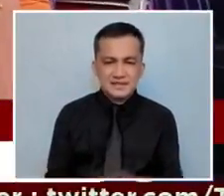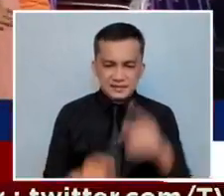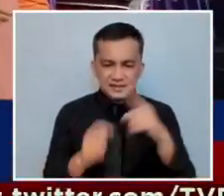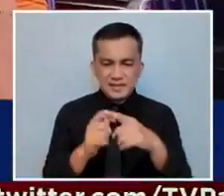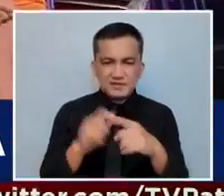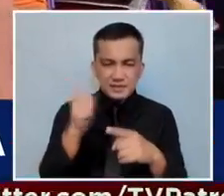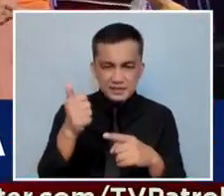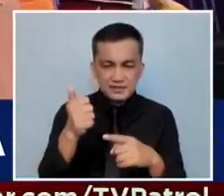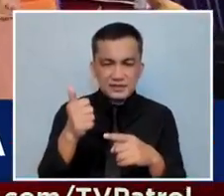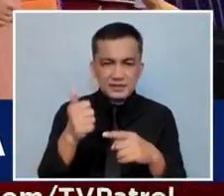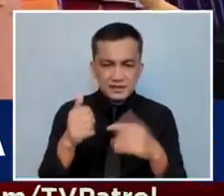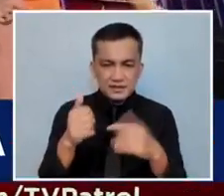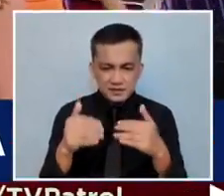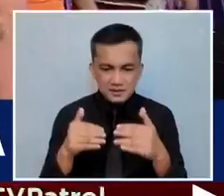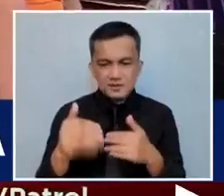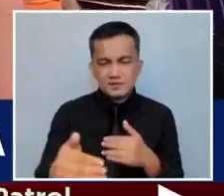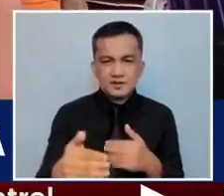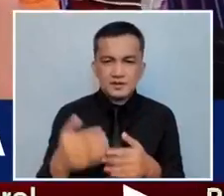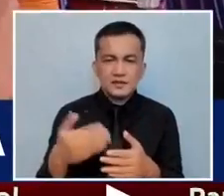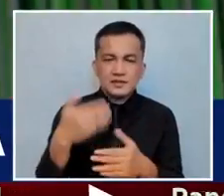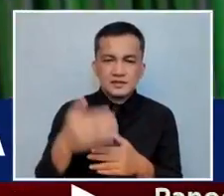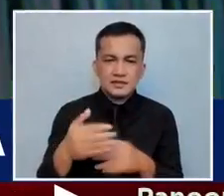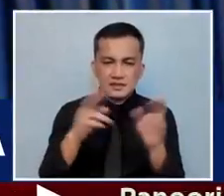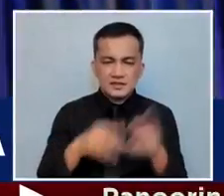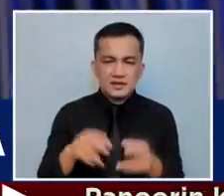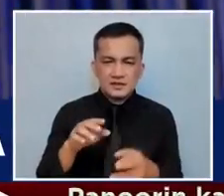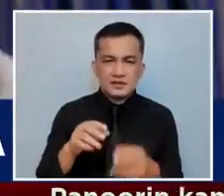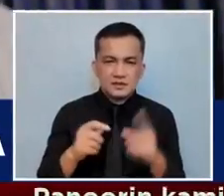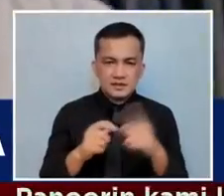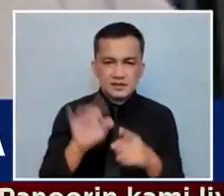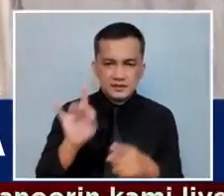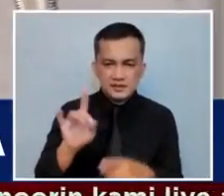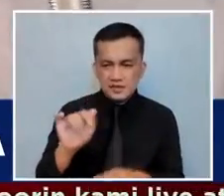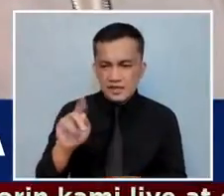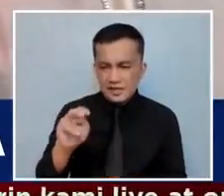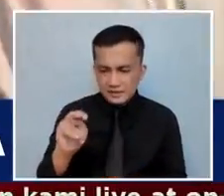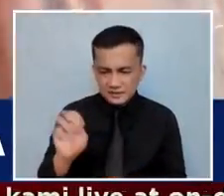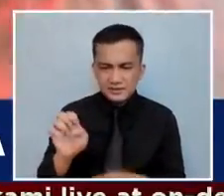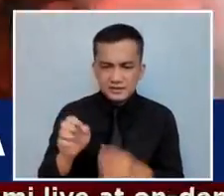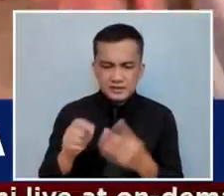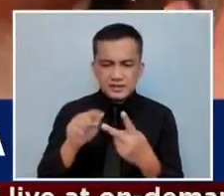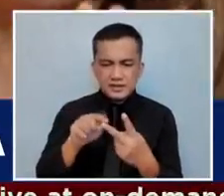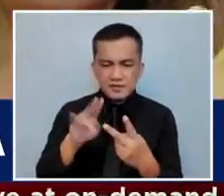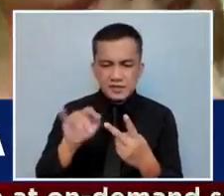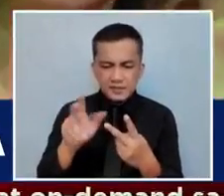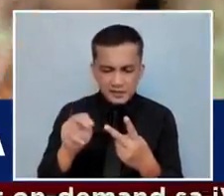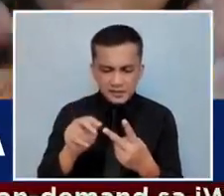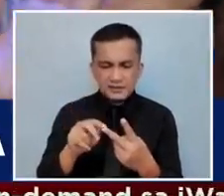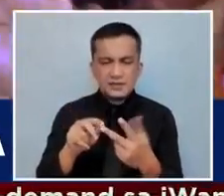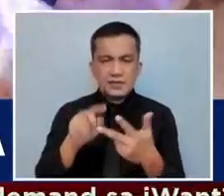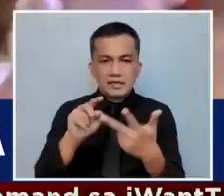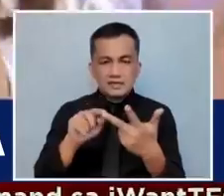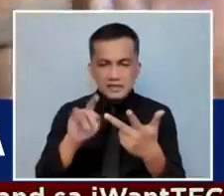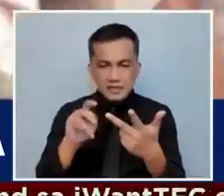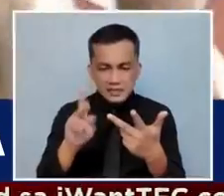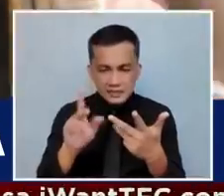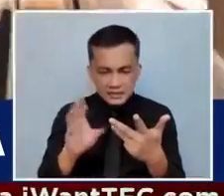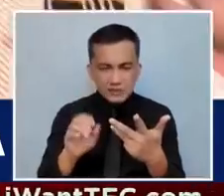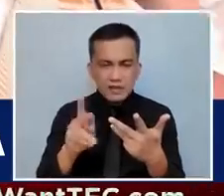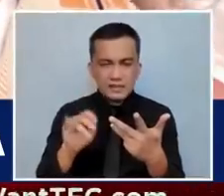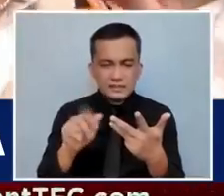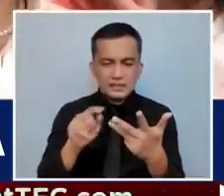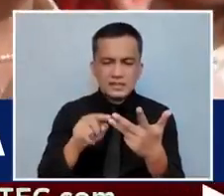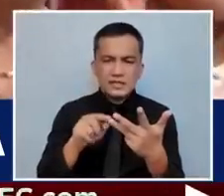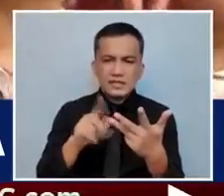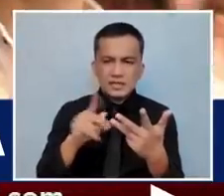hopefuls, abante naman sa next round ang top 8 na sina Anne Raniel, Brian Chong, Deli Cuales, Kimo Gumatay,